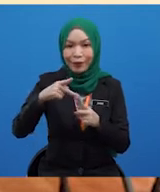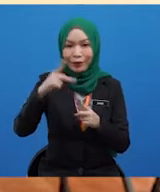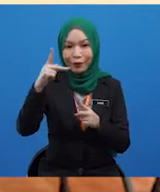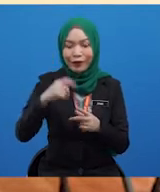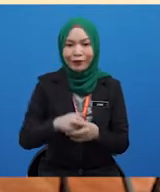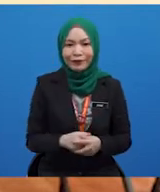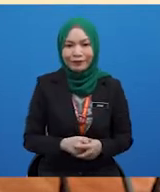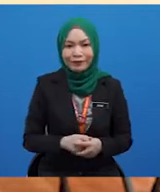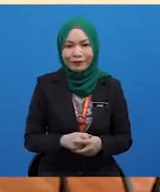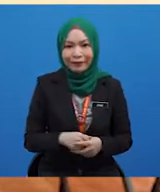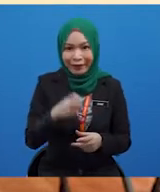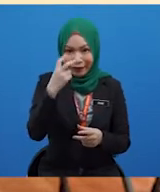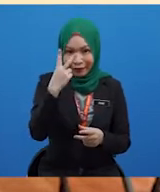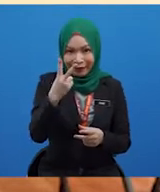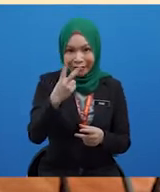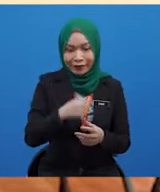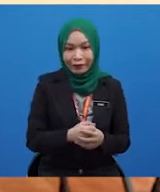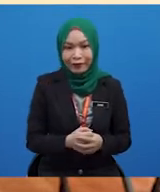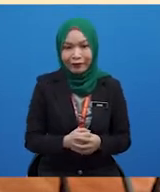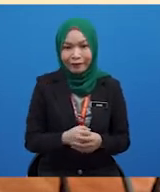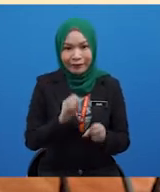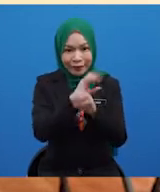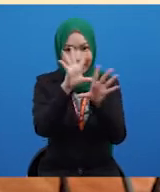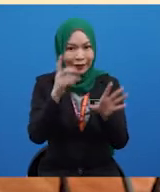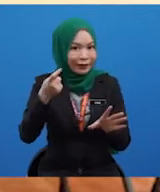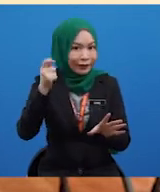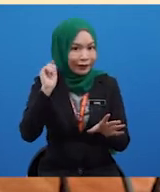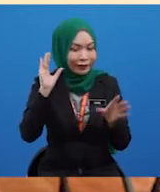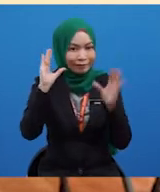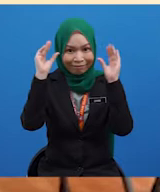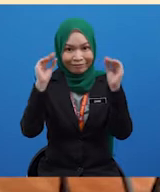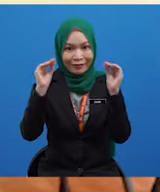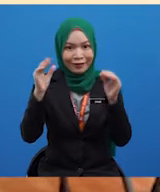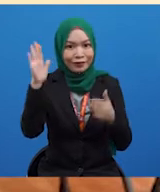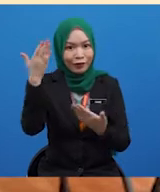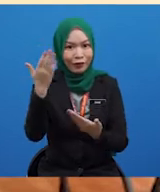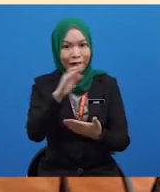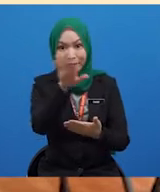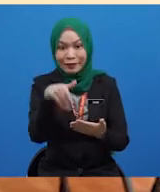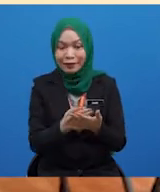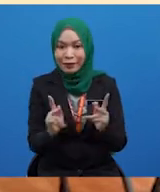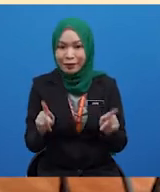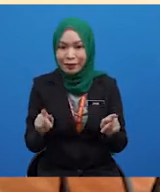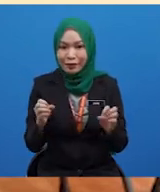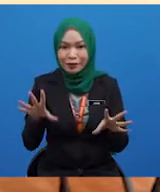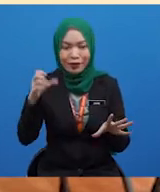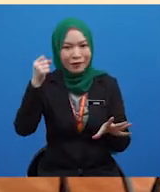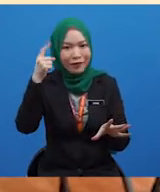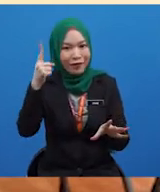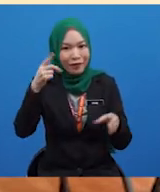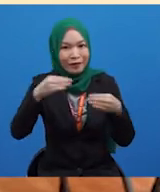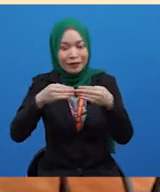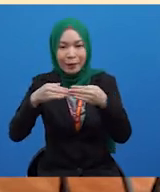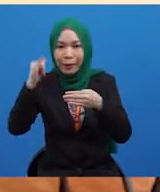Berdasarkan penerangan cikgu tadi, cikgu berharap pelajar-pelajar telah dapat memahami kesinambungan